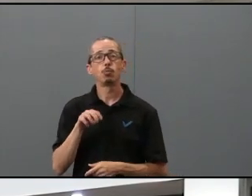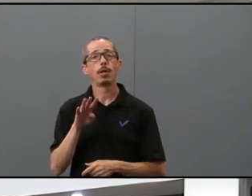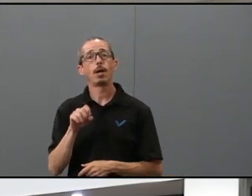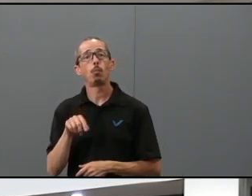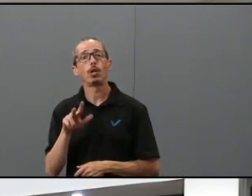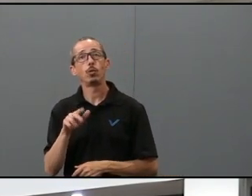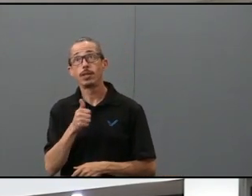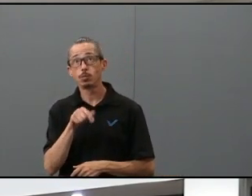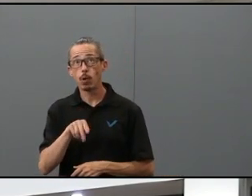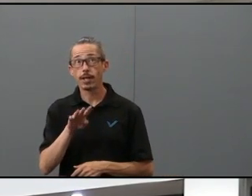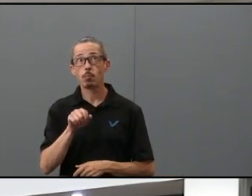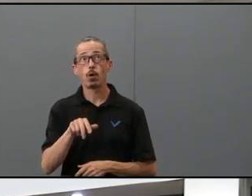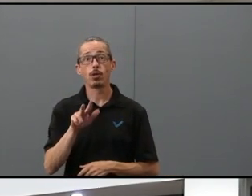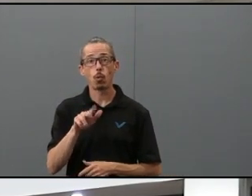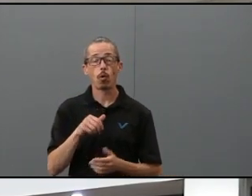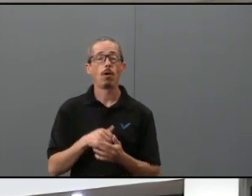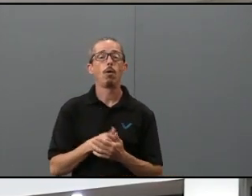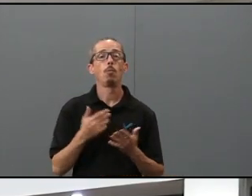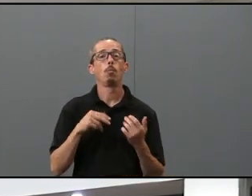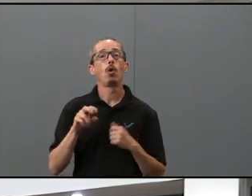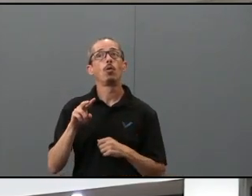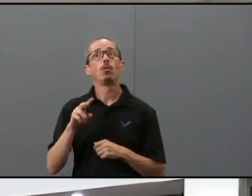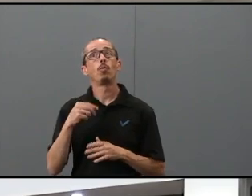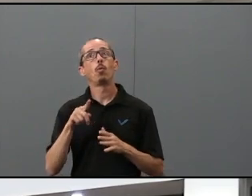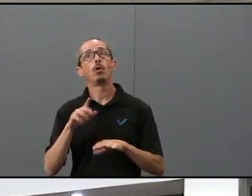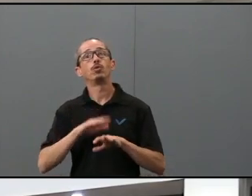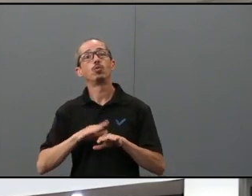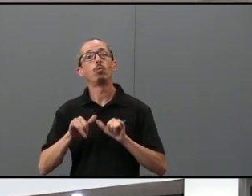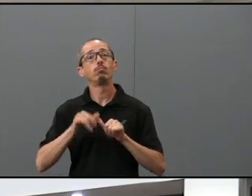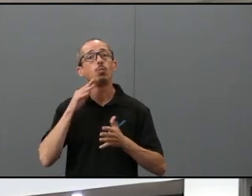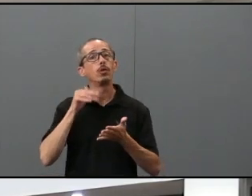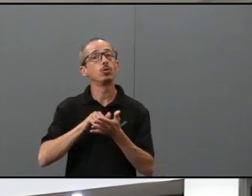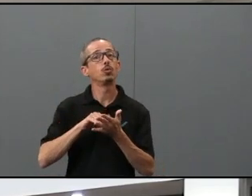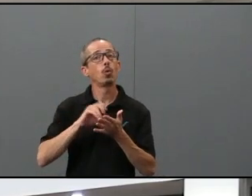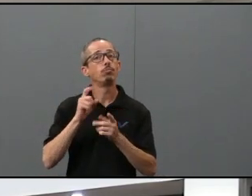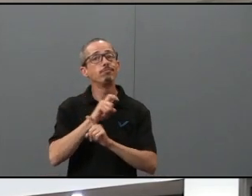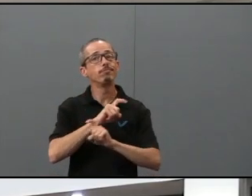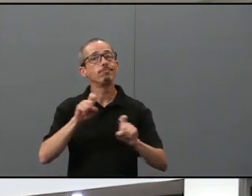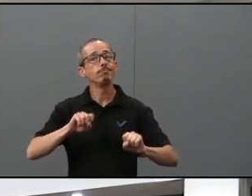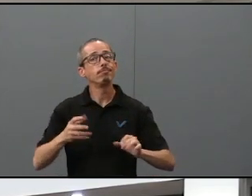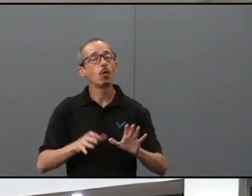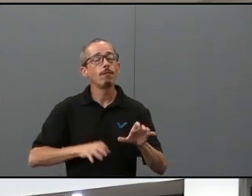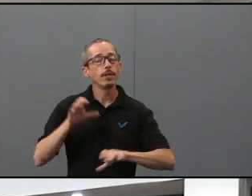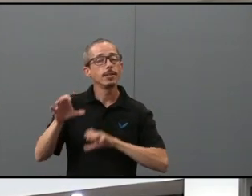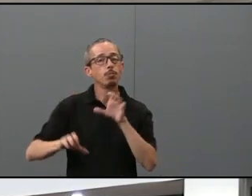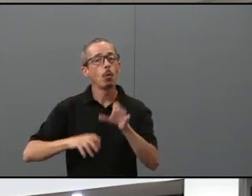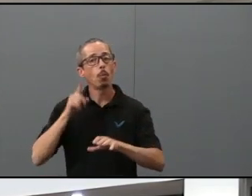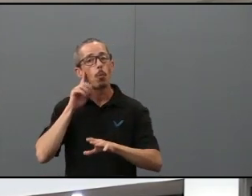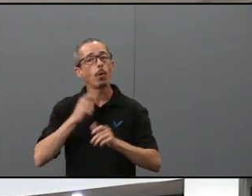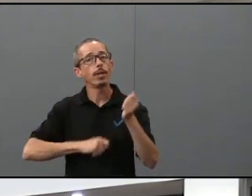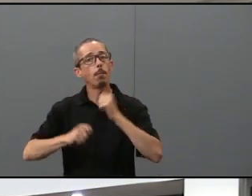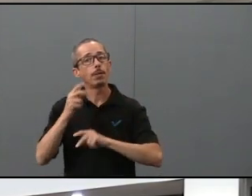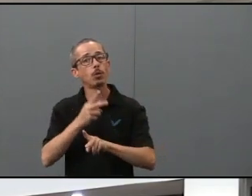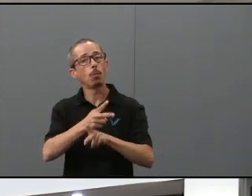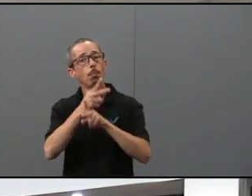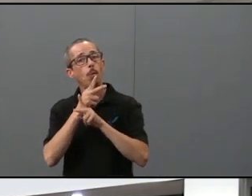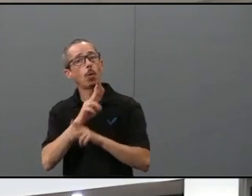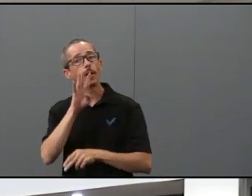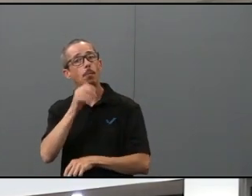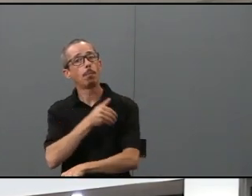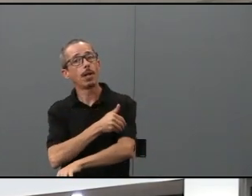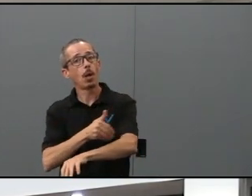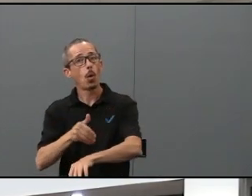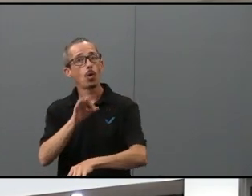652 règlement décrétant la préparation de plein et devis et d'étude pour la réalisation de divers projet d'investissement pour une dépense et un emprunt de